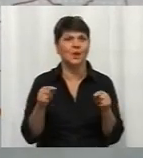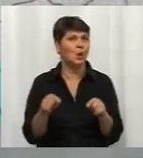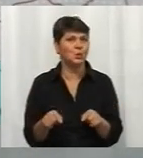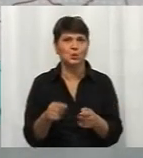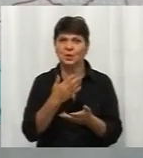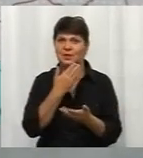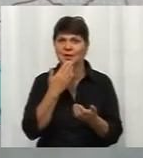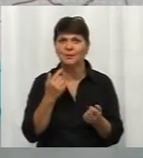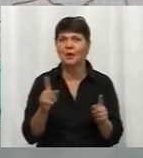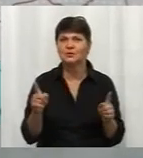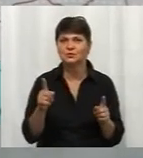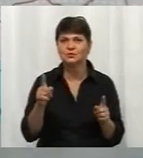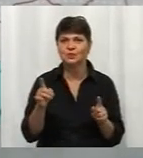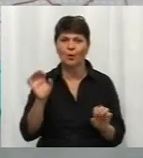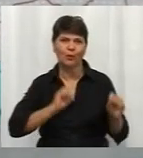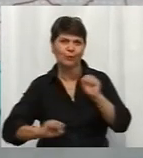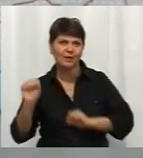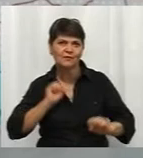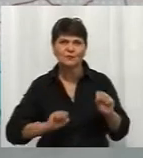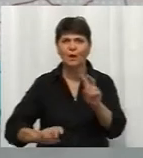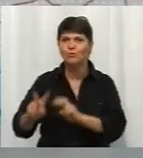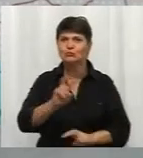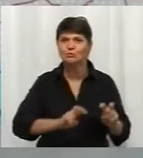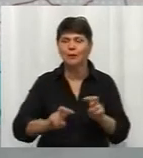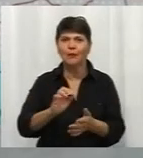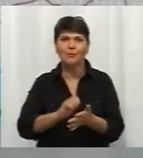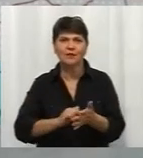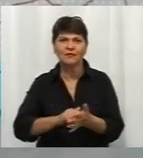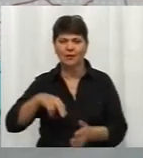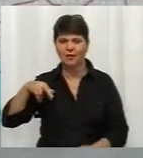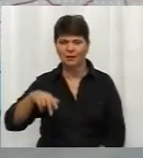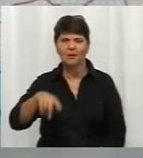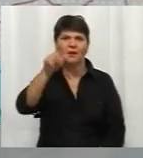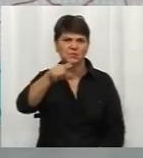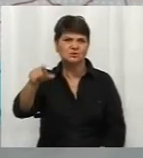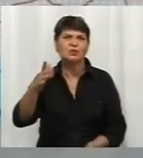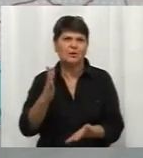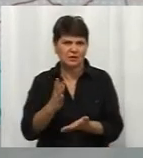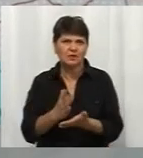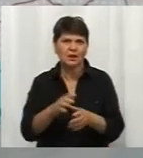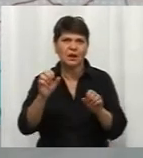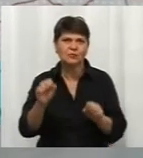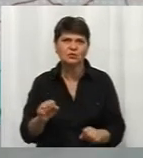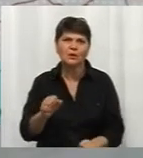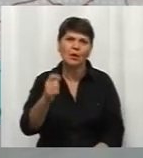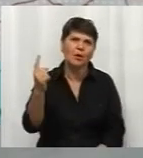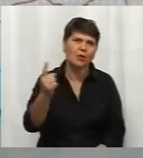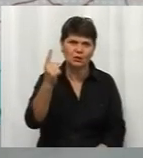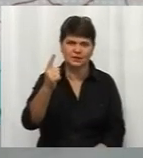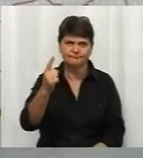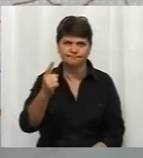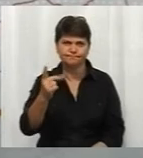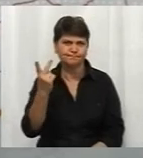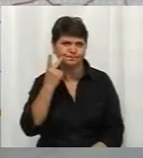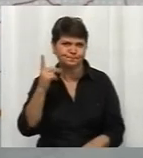там виправдовуватися чи шукати якоїсь причини. Пішоходи у нас є, можна так сказати, одним із найбільш злісних порушників